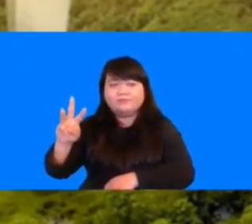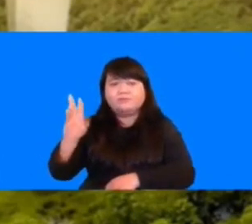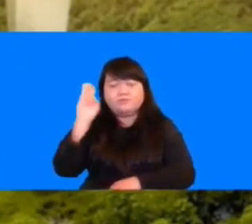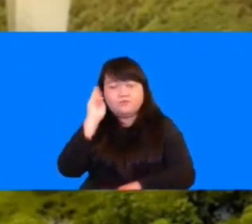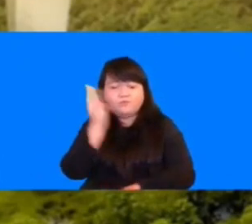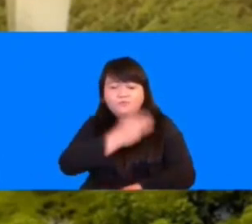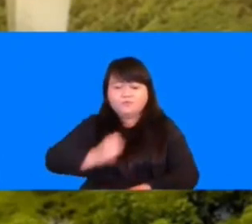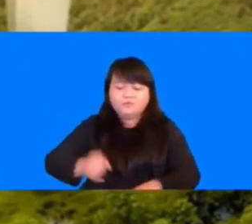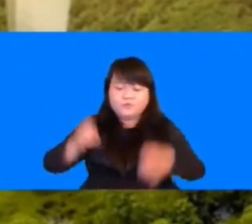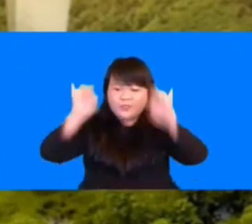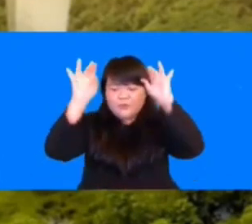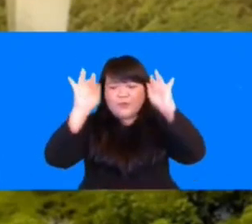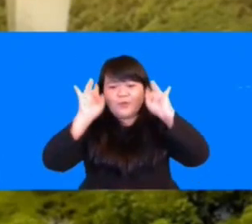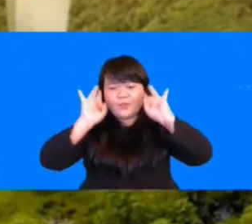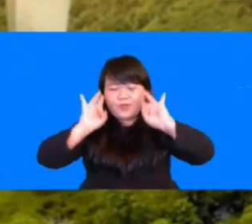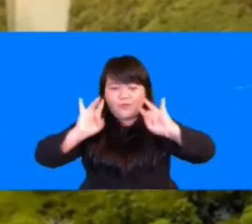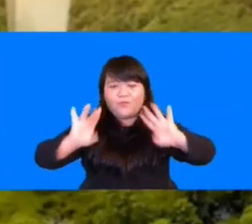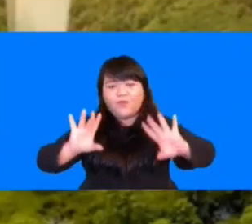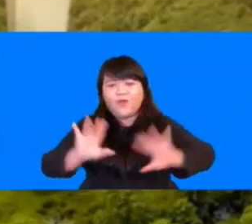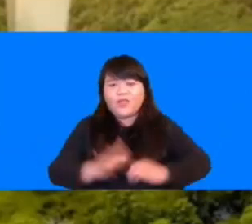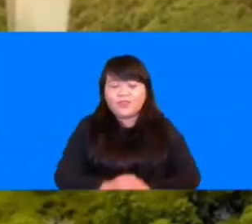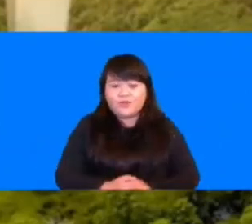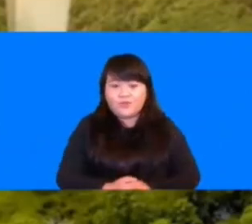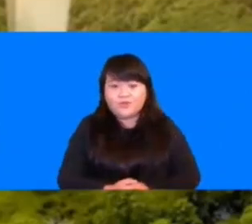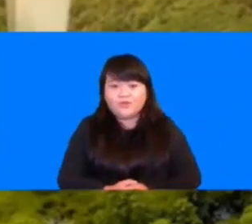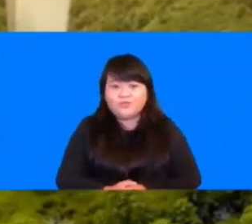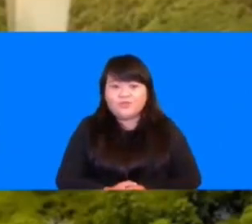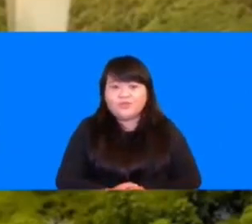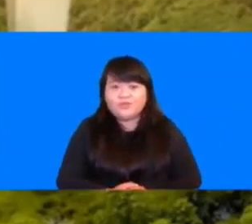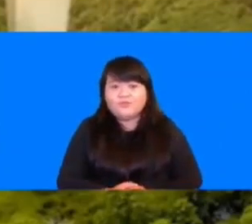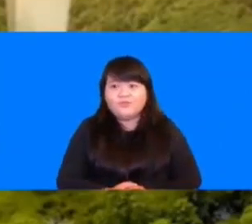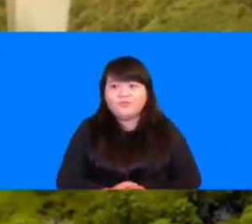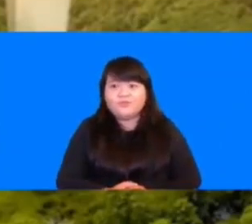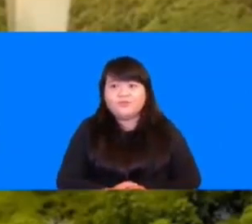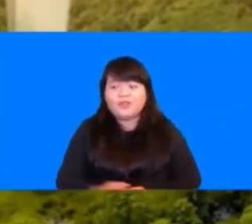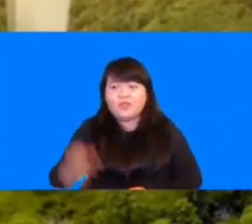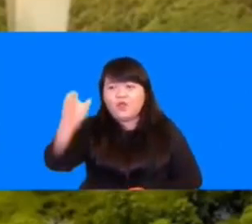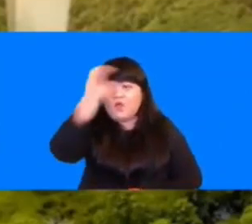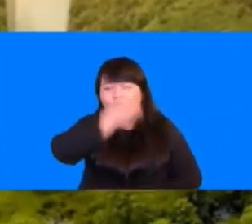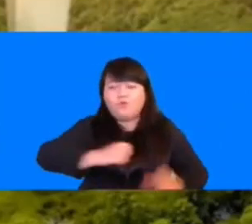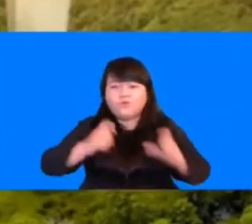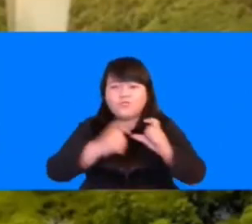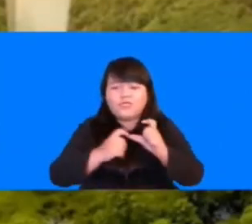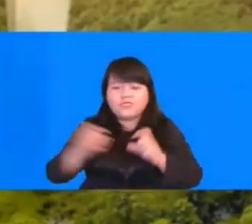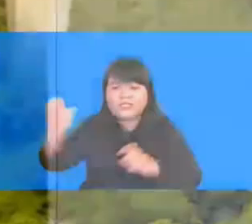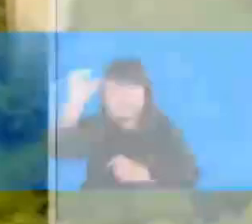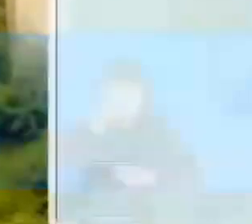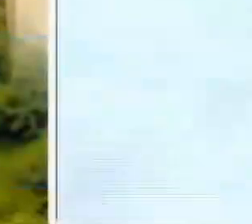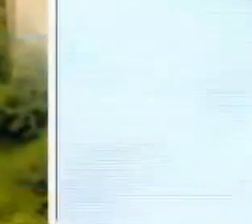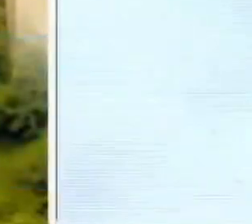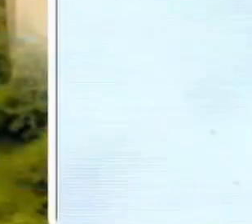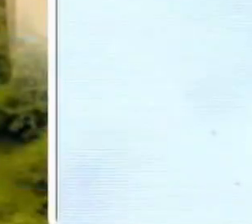hidayah. Assalamualaikum warahmatullahi wabarakatuh. Om Santi Santi Om.